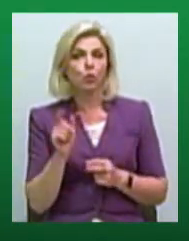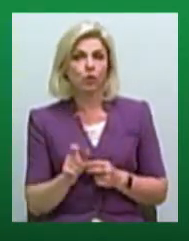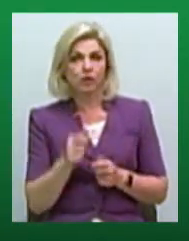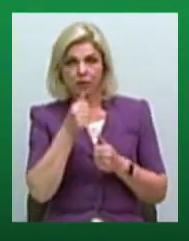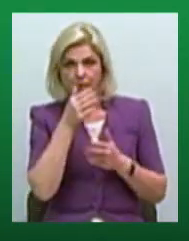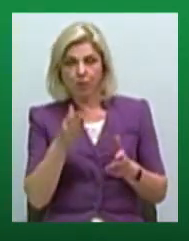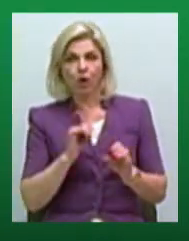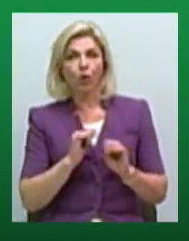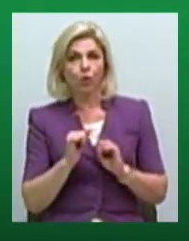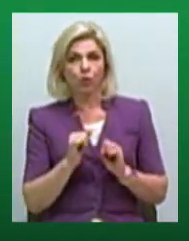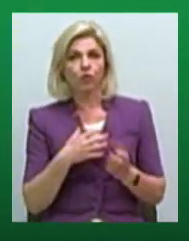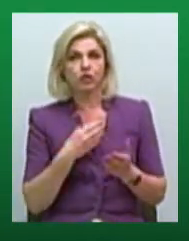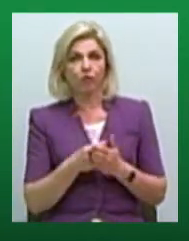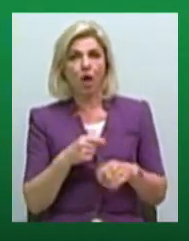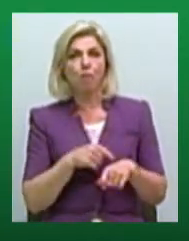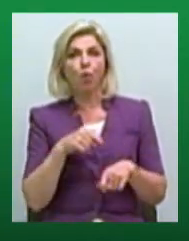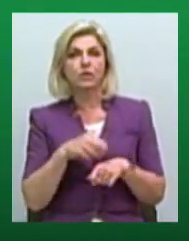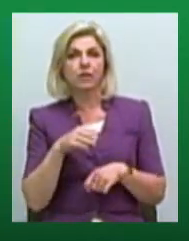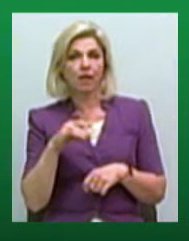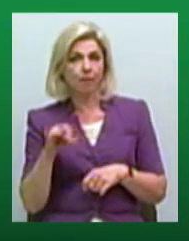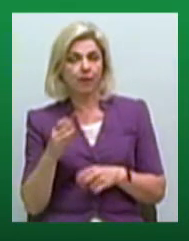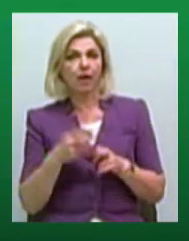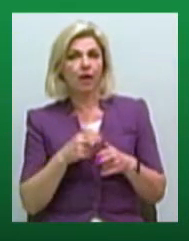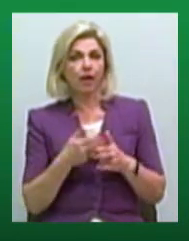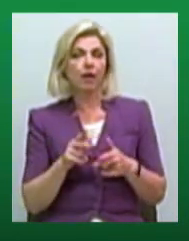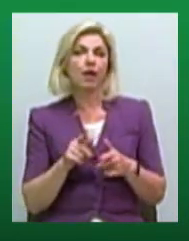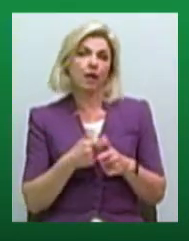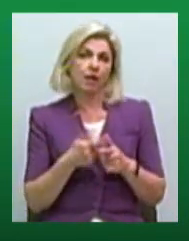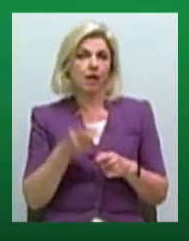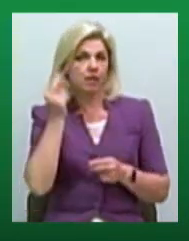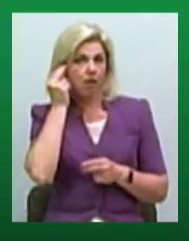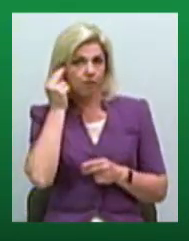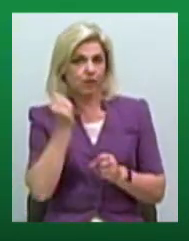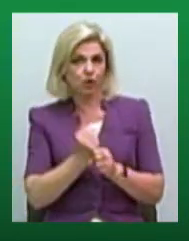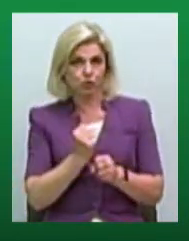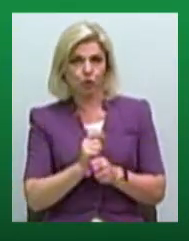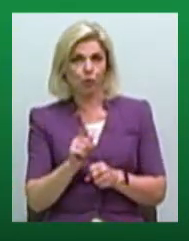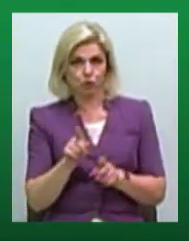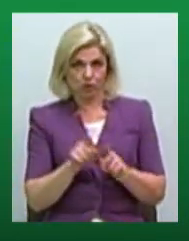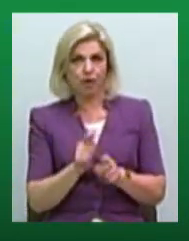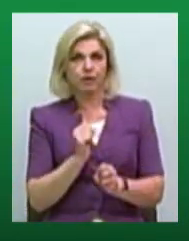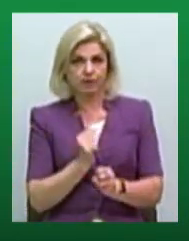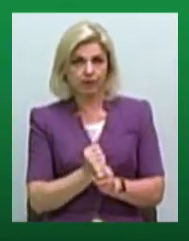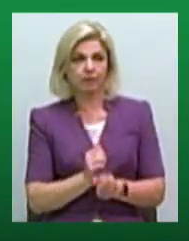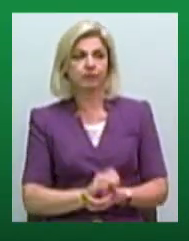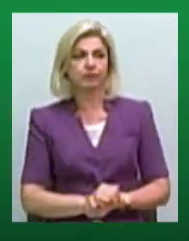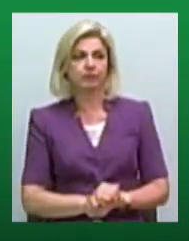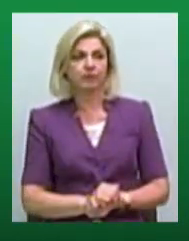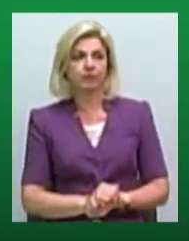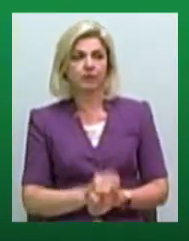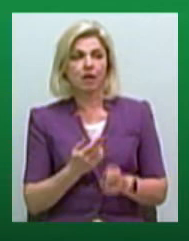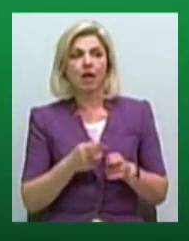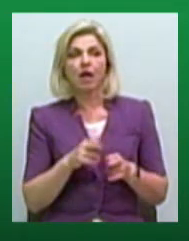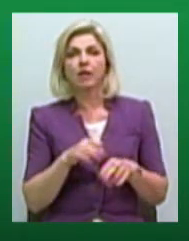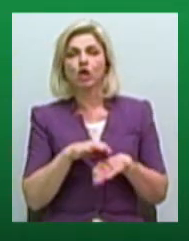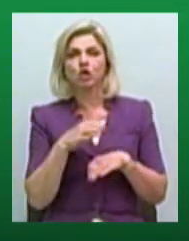може керувати своїми емоціями, або навіть навмисно зробила те, що вона зробила, хотіла. Відтак, це стосується не тільки жорстокого